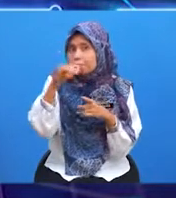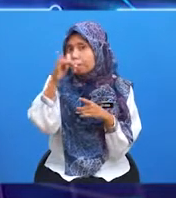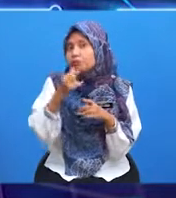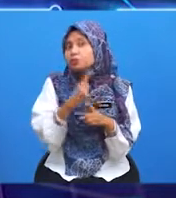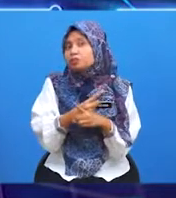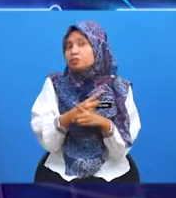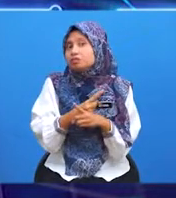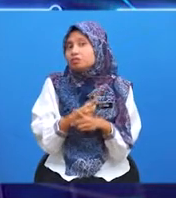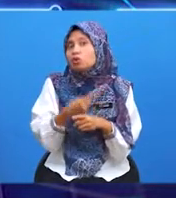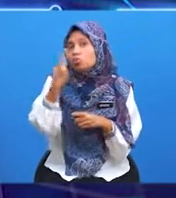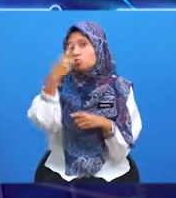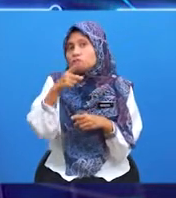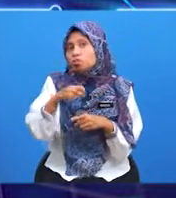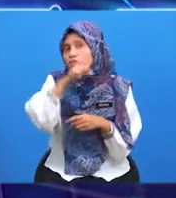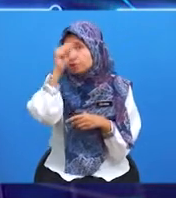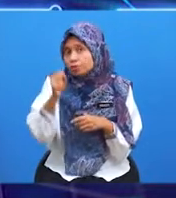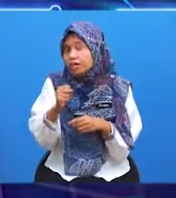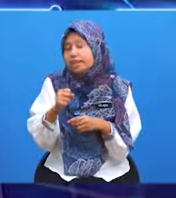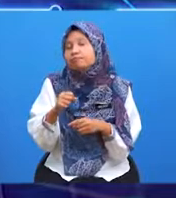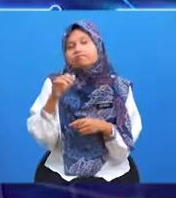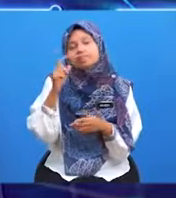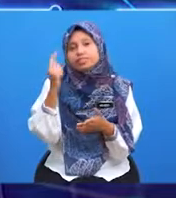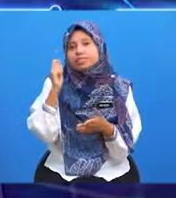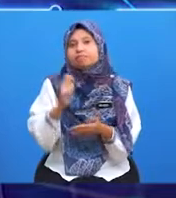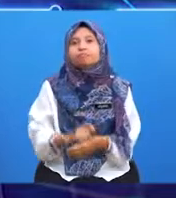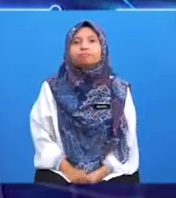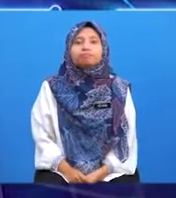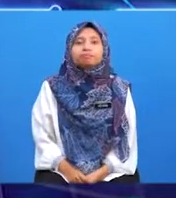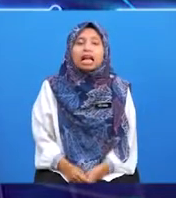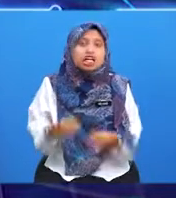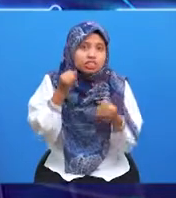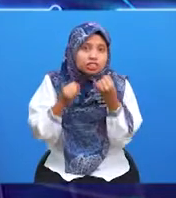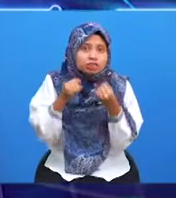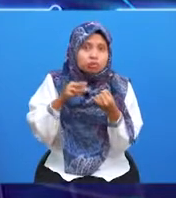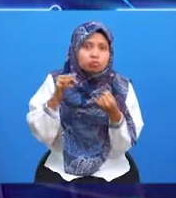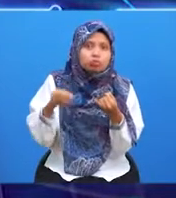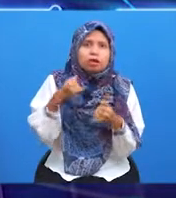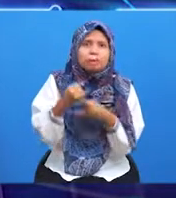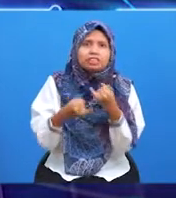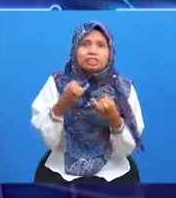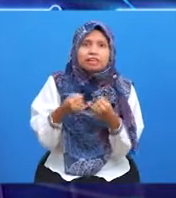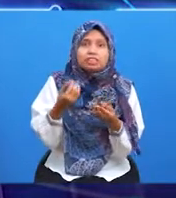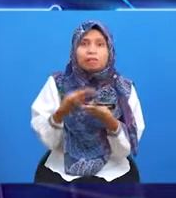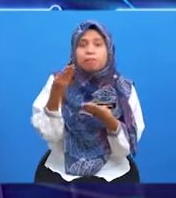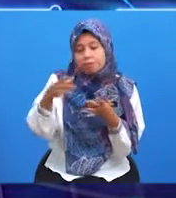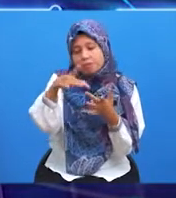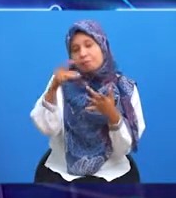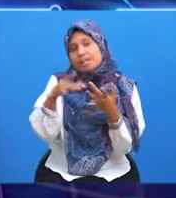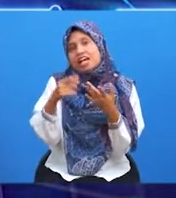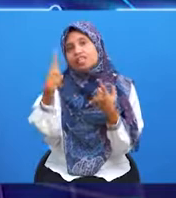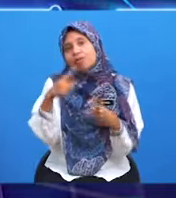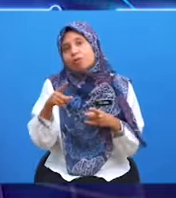betul bagi soalan yang diajukan sebentar itu tadi? Jika murid berjaya memberi pilihan